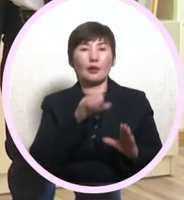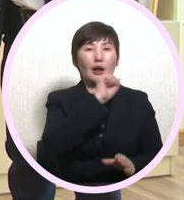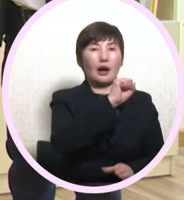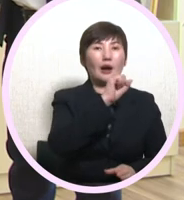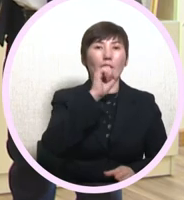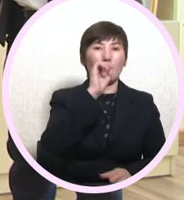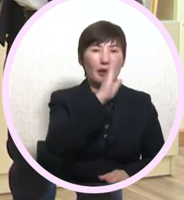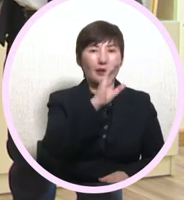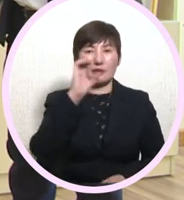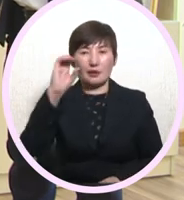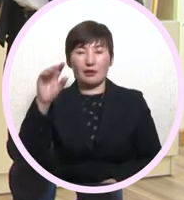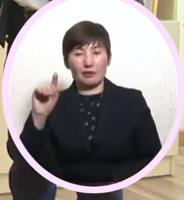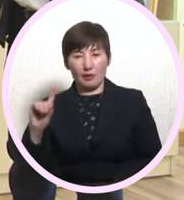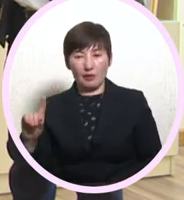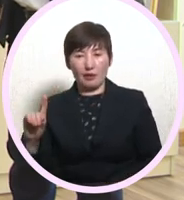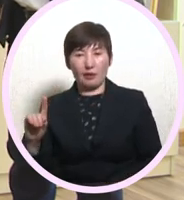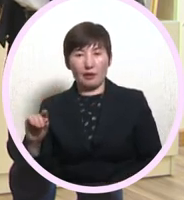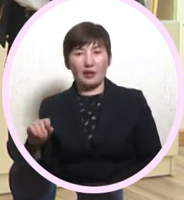Д трапец